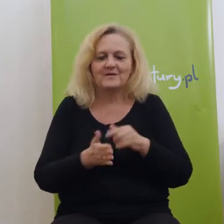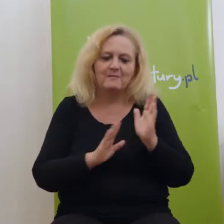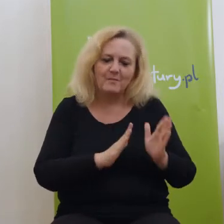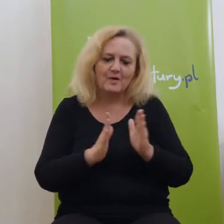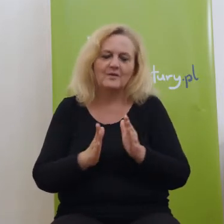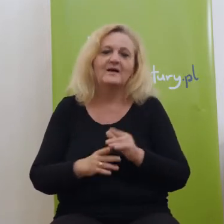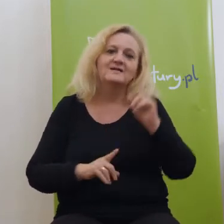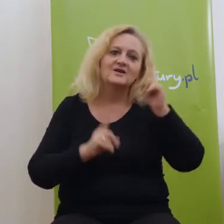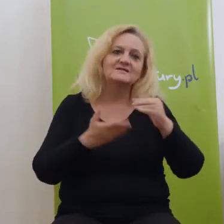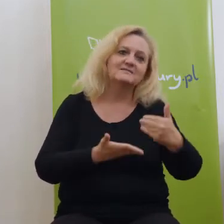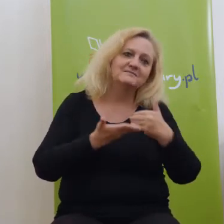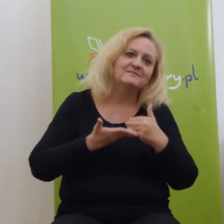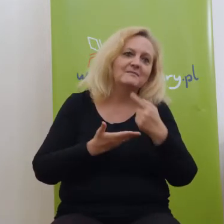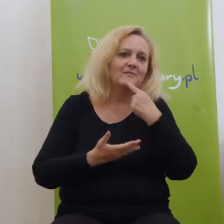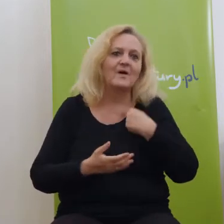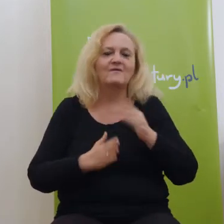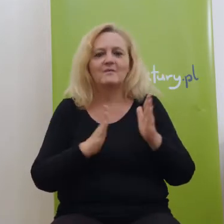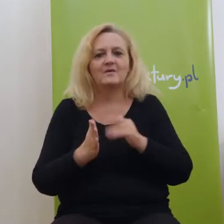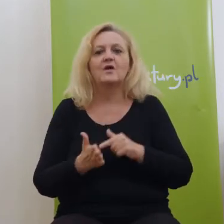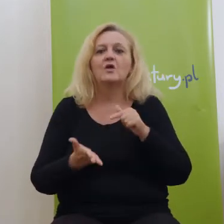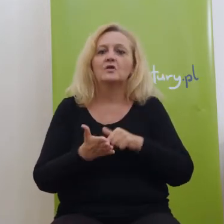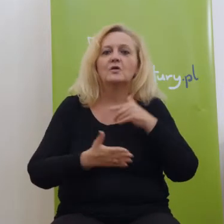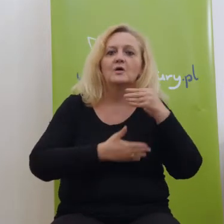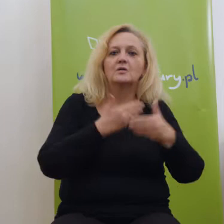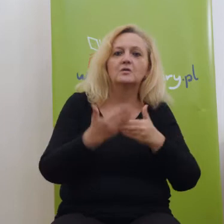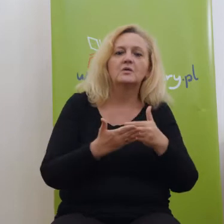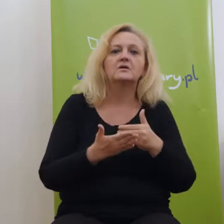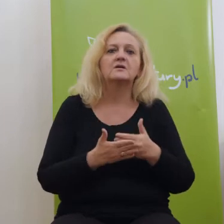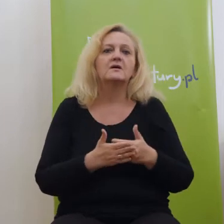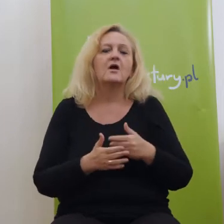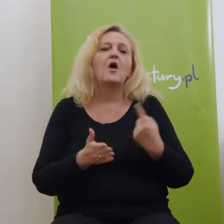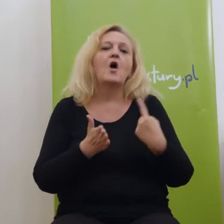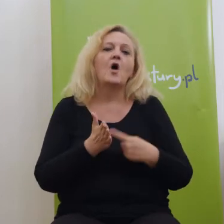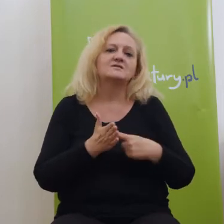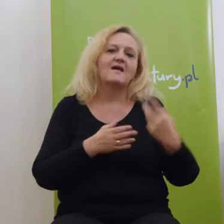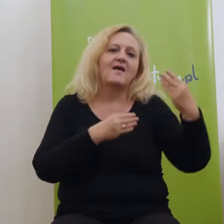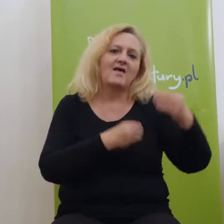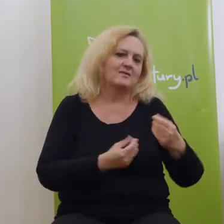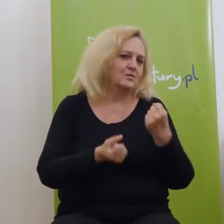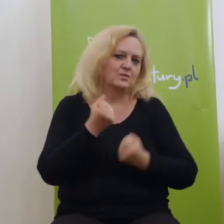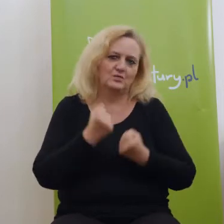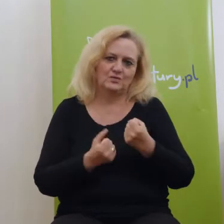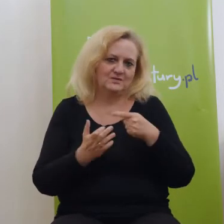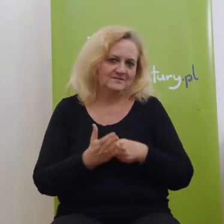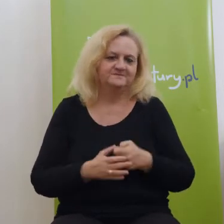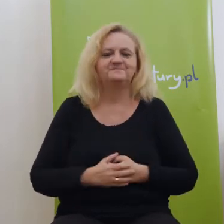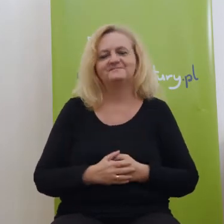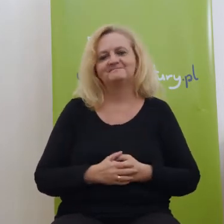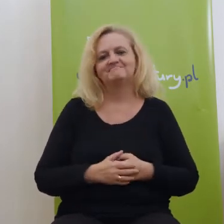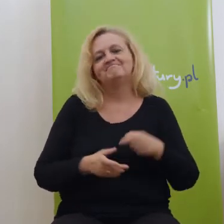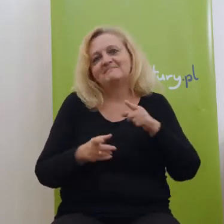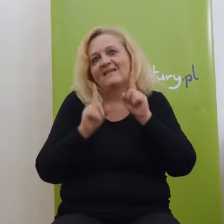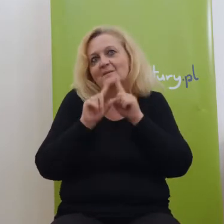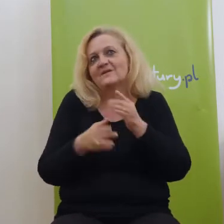mi sugeruje, jak to powinno być. Ten proces, tak, ten ostatni etap jest dość trudny. Natomiast nie